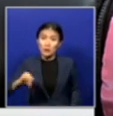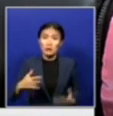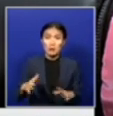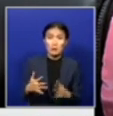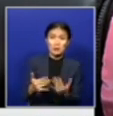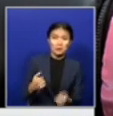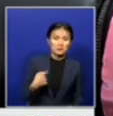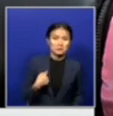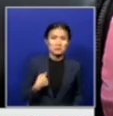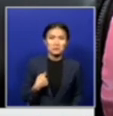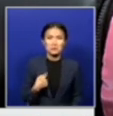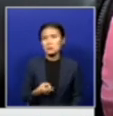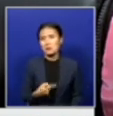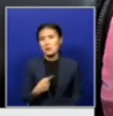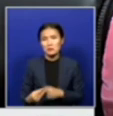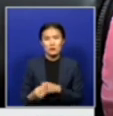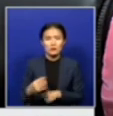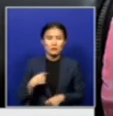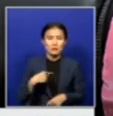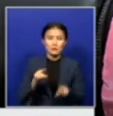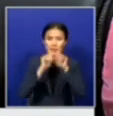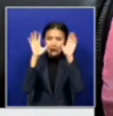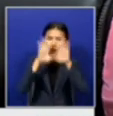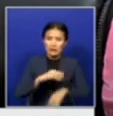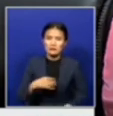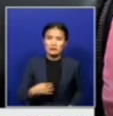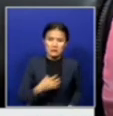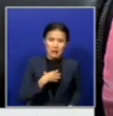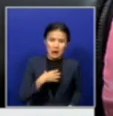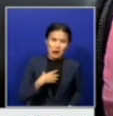พะสร้างความหวาดกลัวเพื่อควบคุมประเทศ